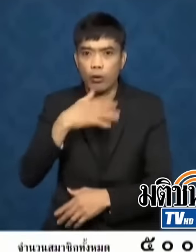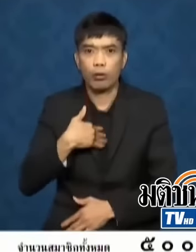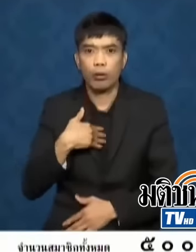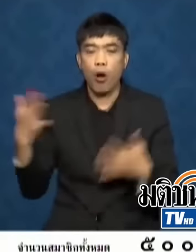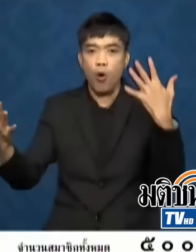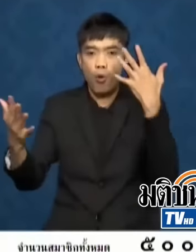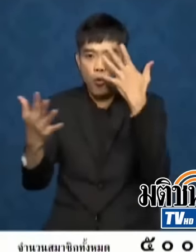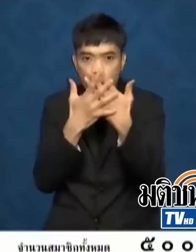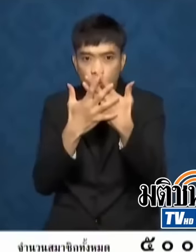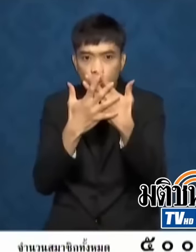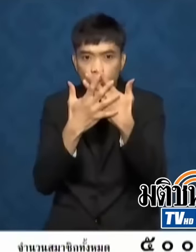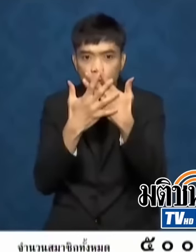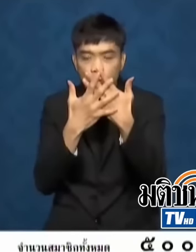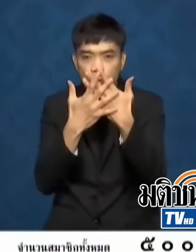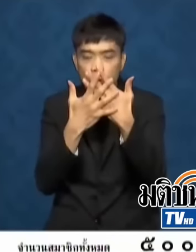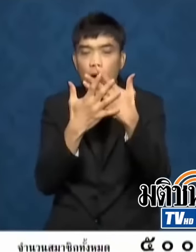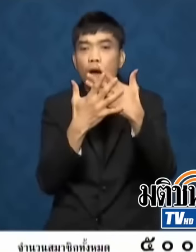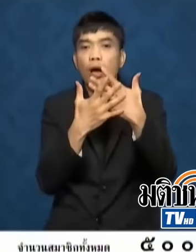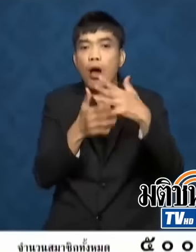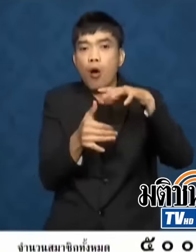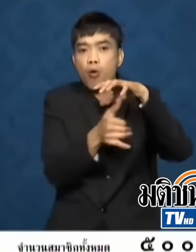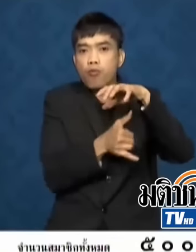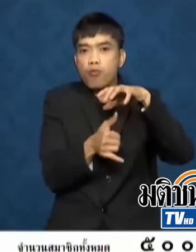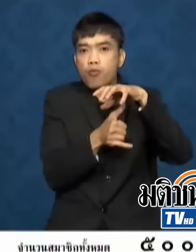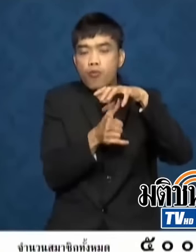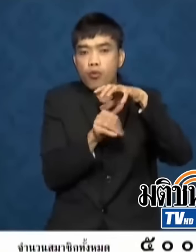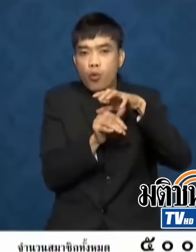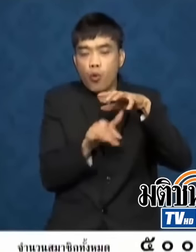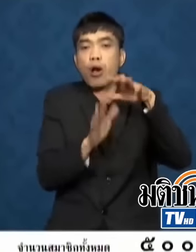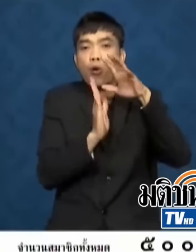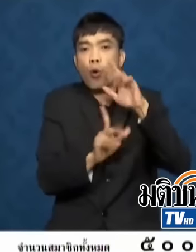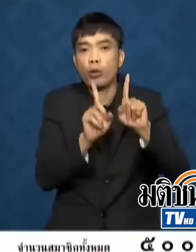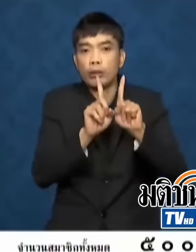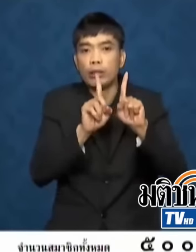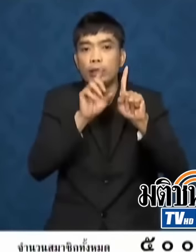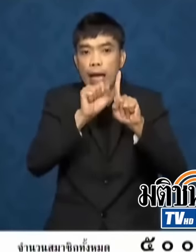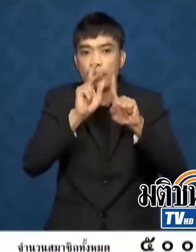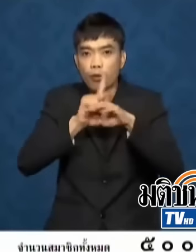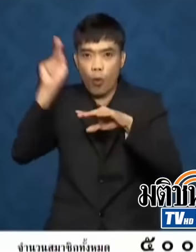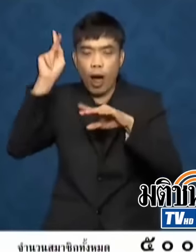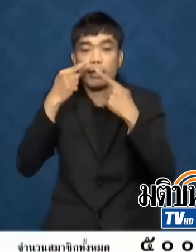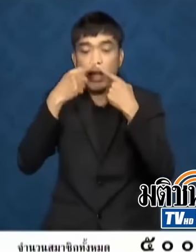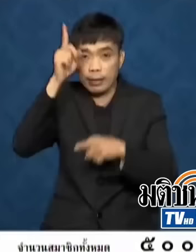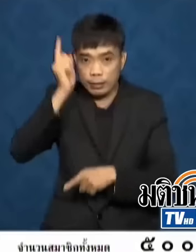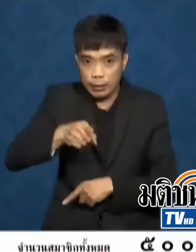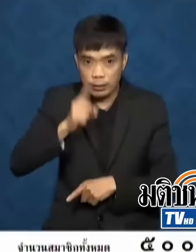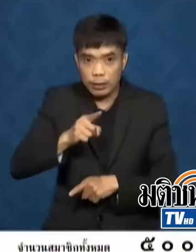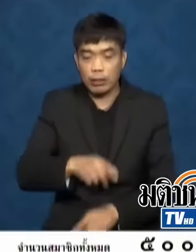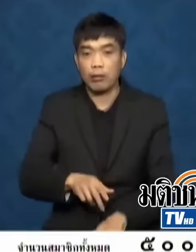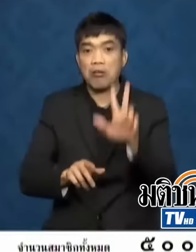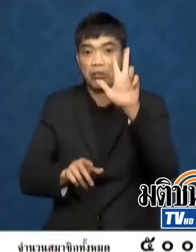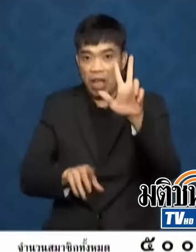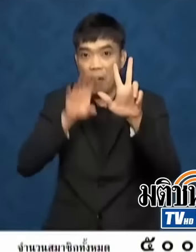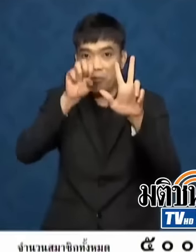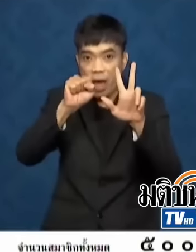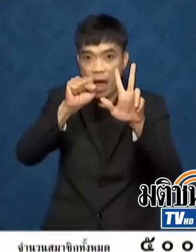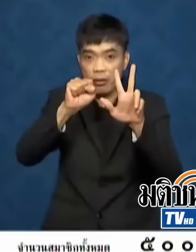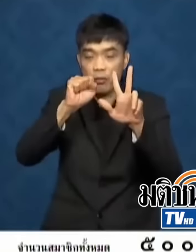กมีไว้ขังคนแค่แสนเศษในขณะที่บางครั้งเรามีผู้ต้องขังขึ้นไปถึง 300,000